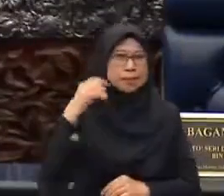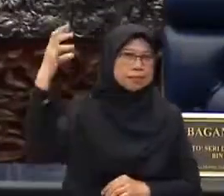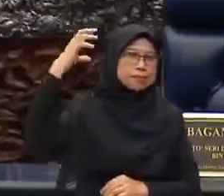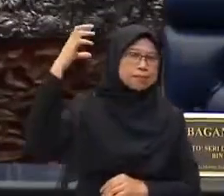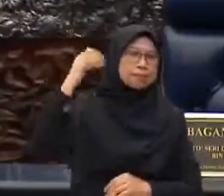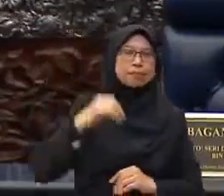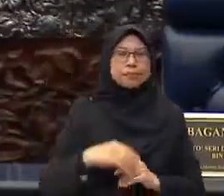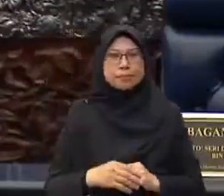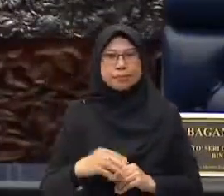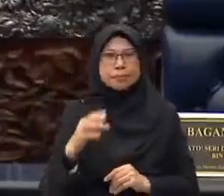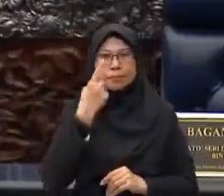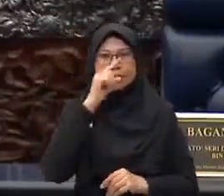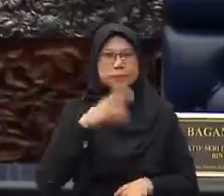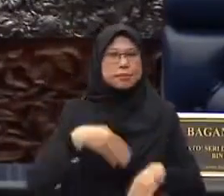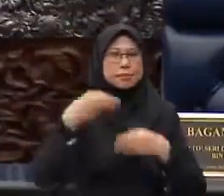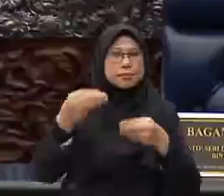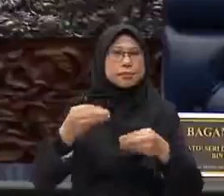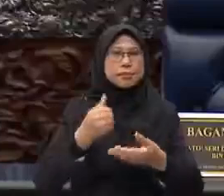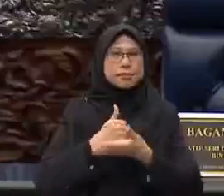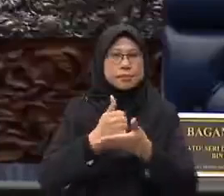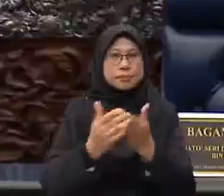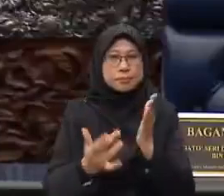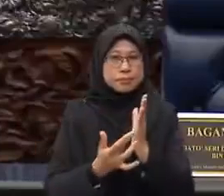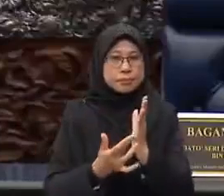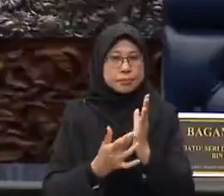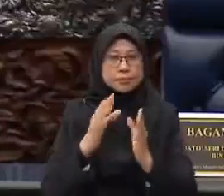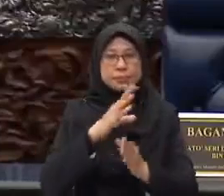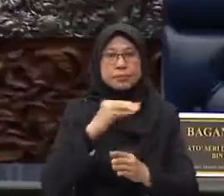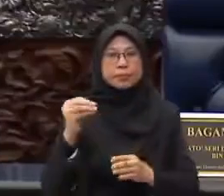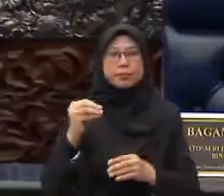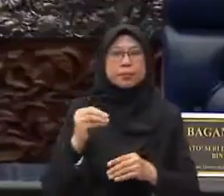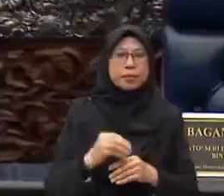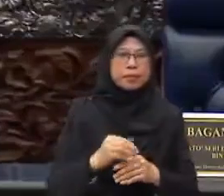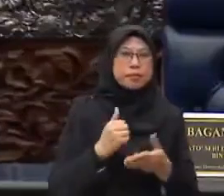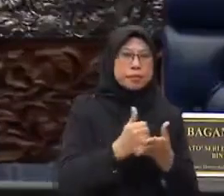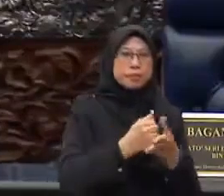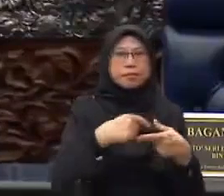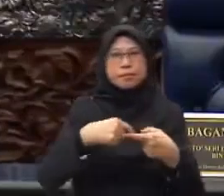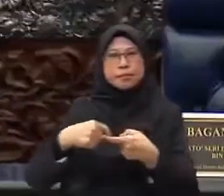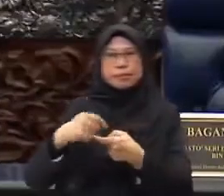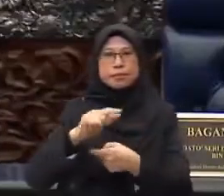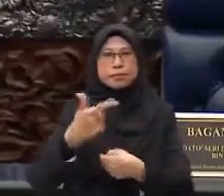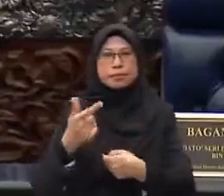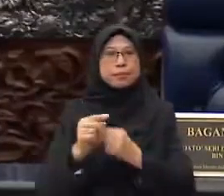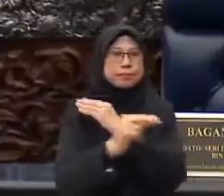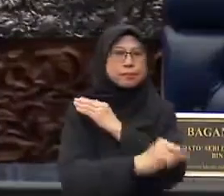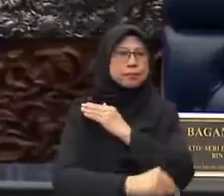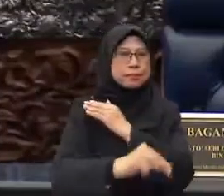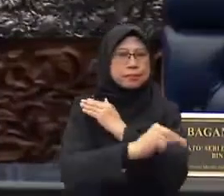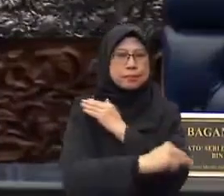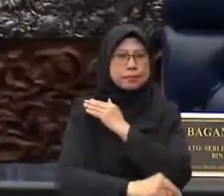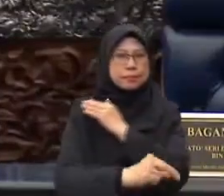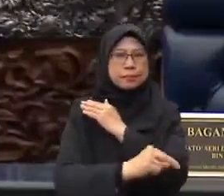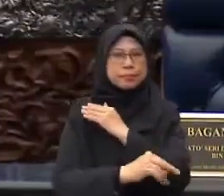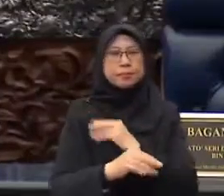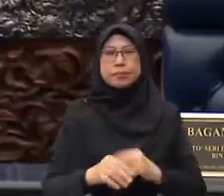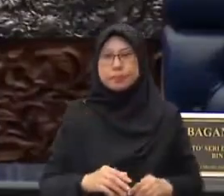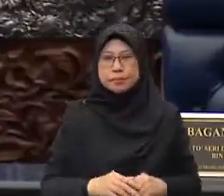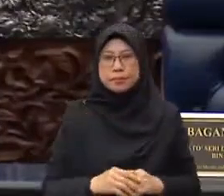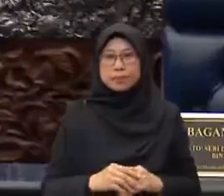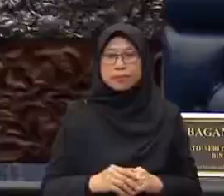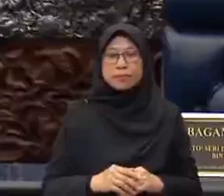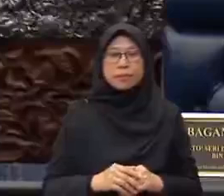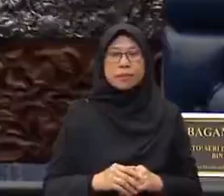jangka dalam memberi bantuan teknikal dan misi bantuan yang berkaitan ke negeri-negeri Jiran selaras dengan